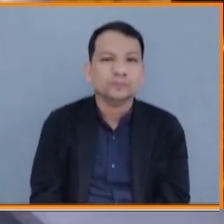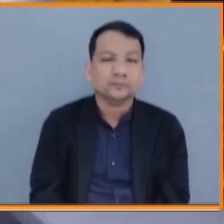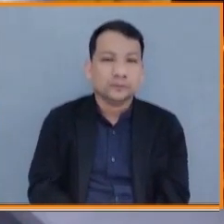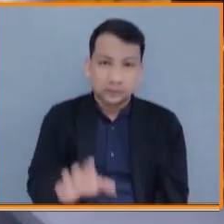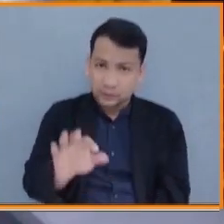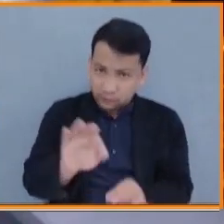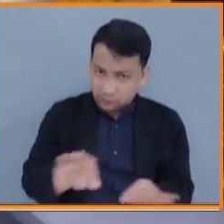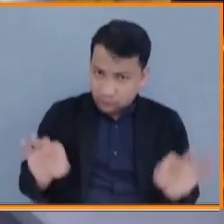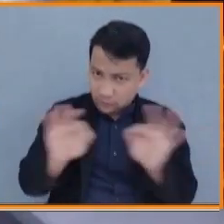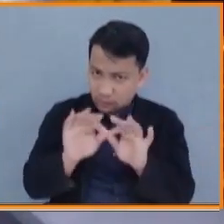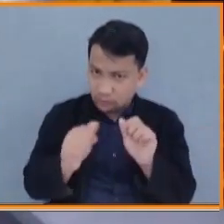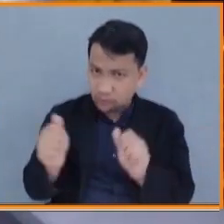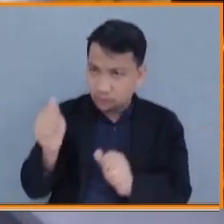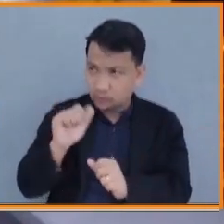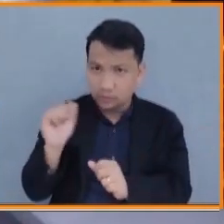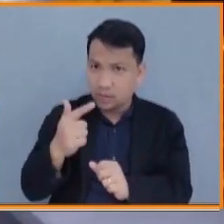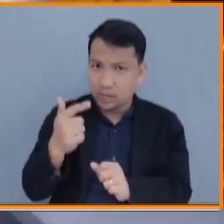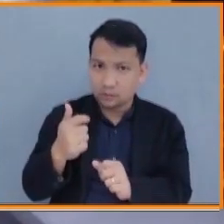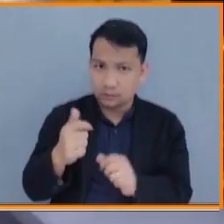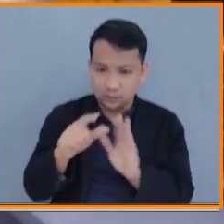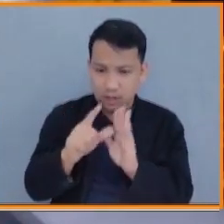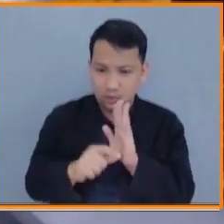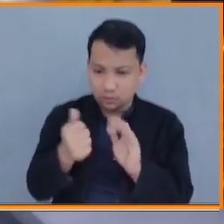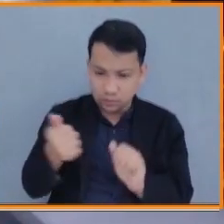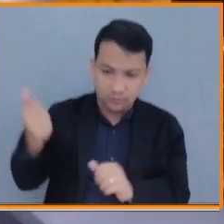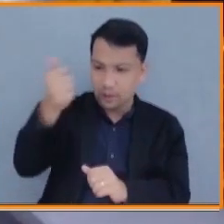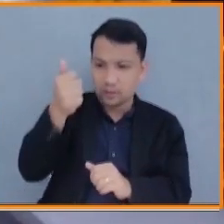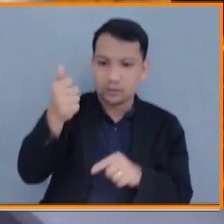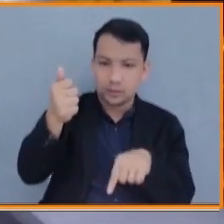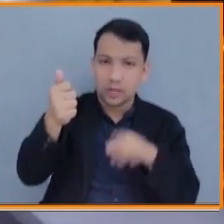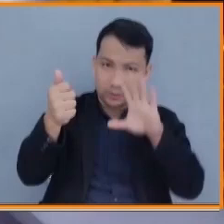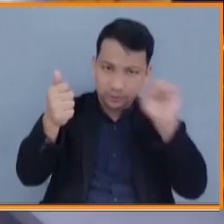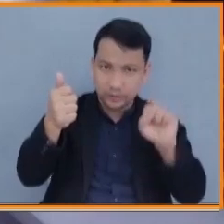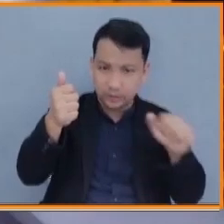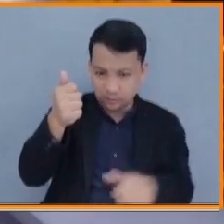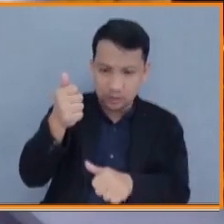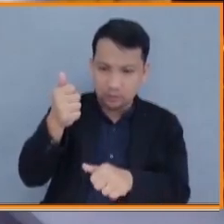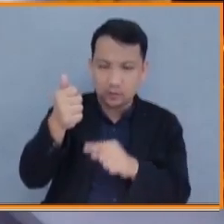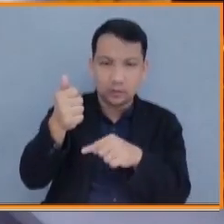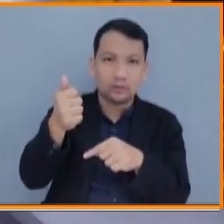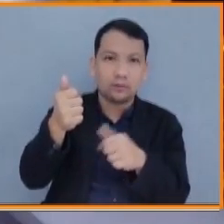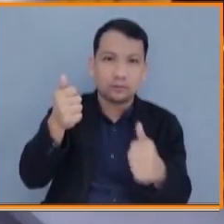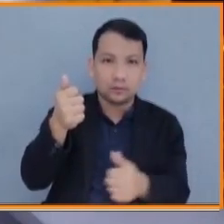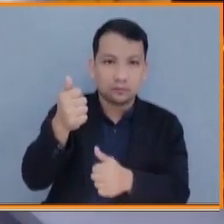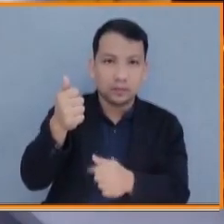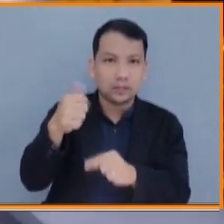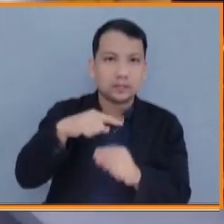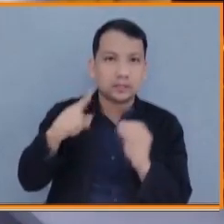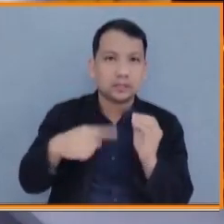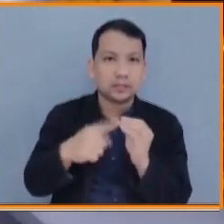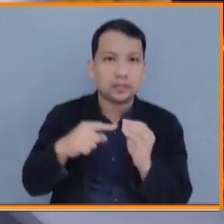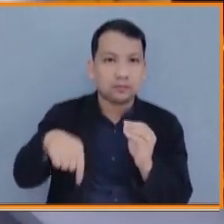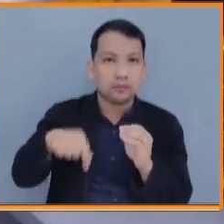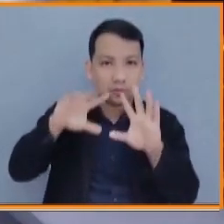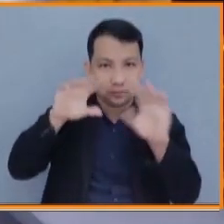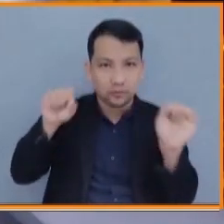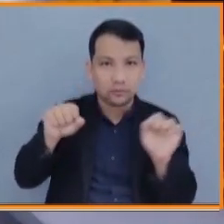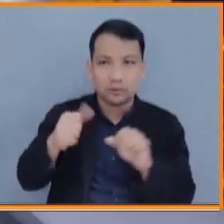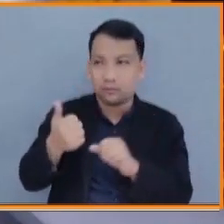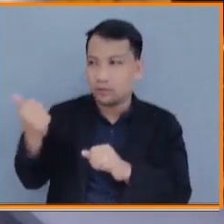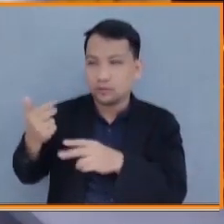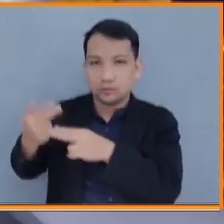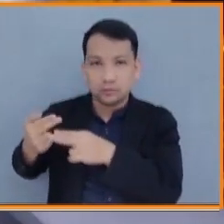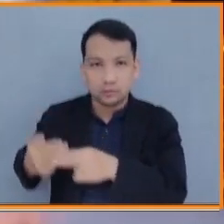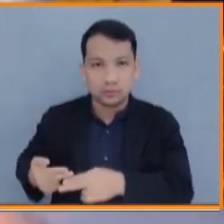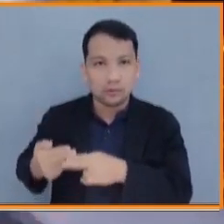the law more so the president is not above the law but this is not just about the President It's about other names that are not being implicated